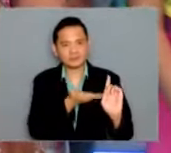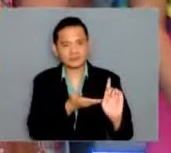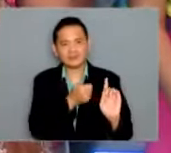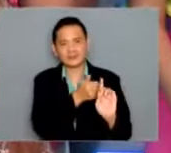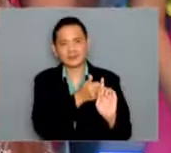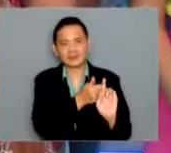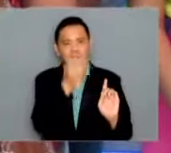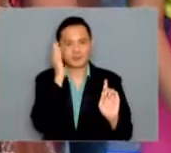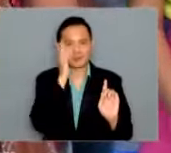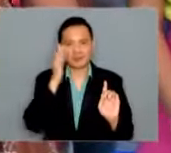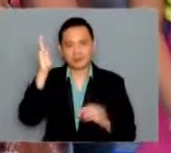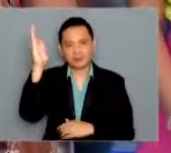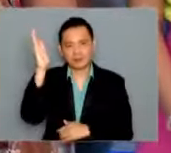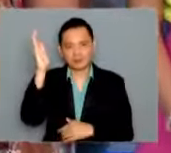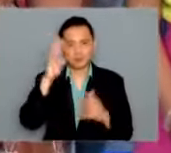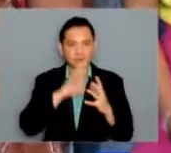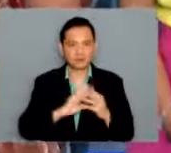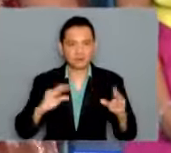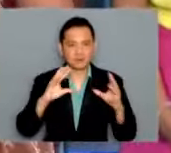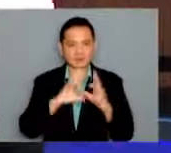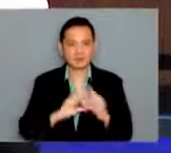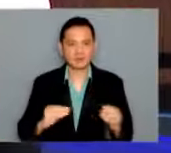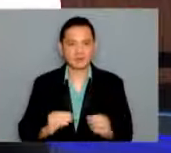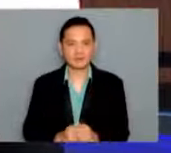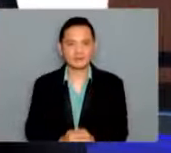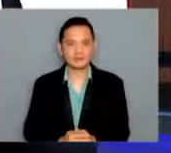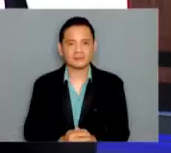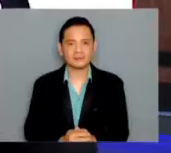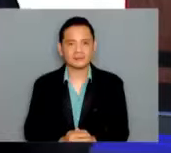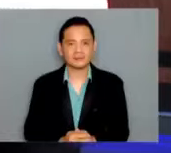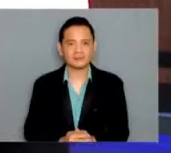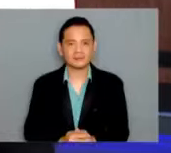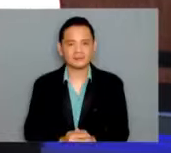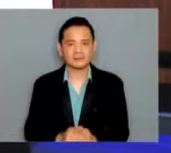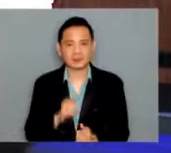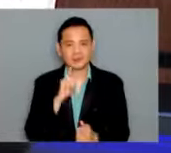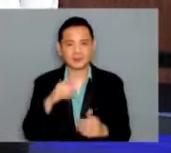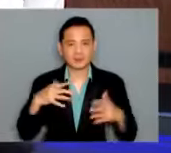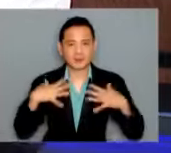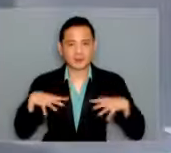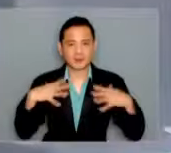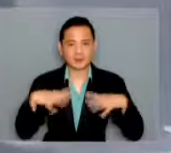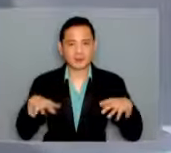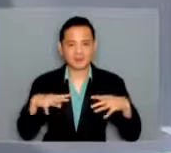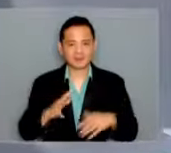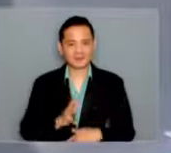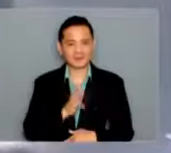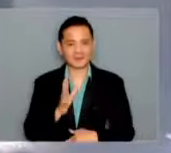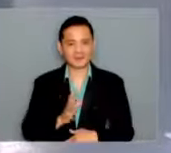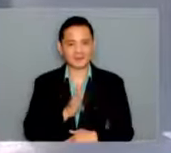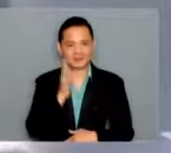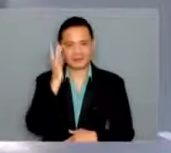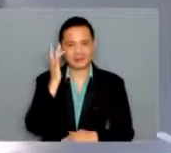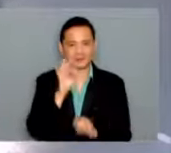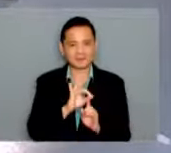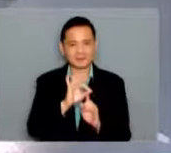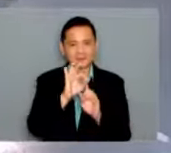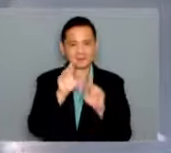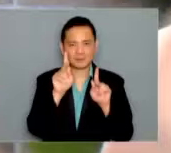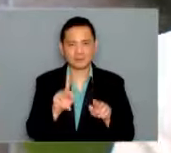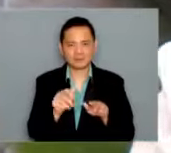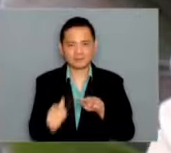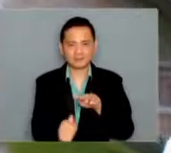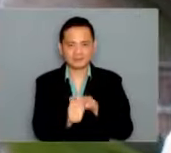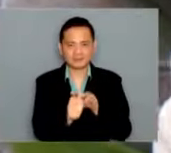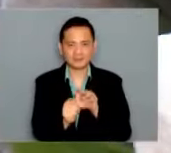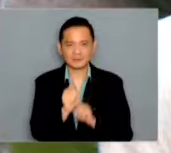sa Kapatid Network. Yes, sinayon pa, Jess. Kita mo naman, naggayak tayo dahil sa napaka-espesyal ng kapatid natin. Ito, na-excite na